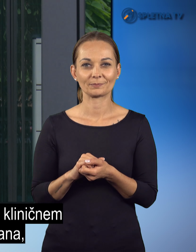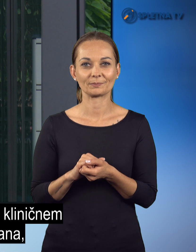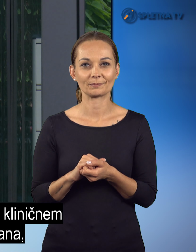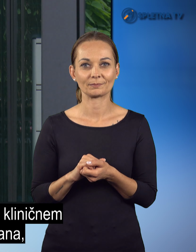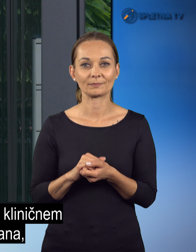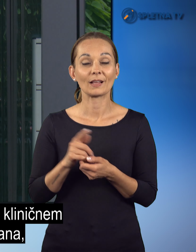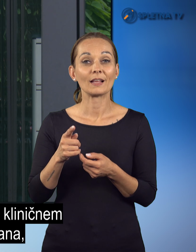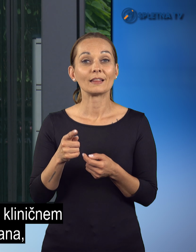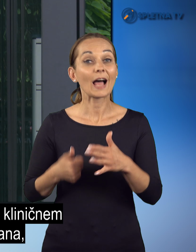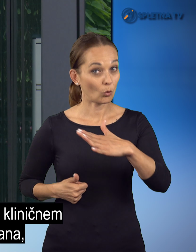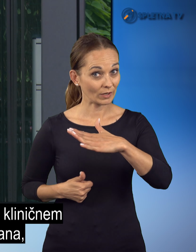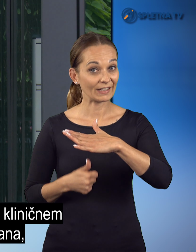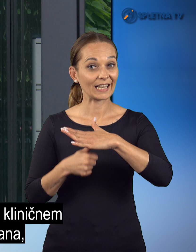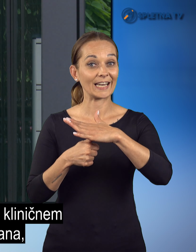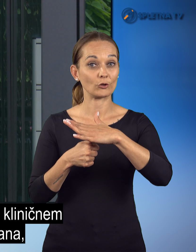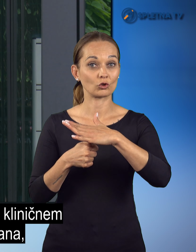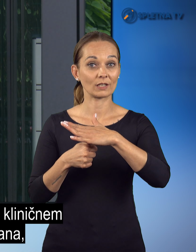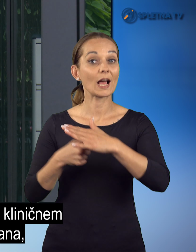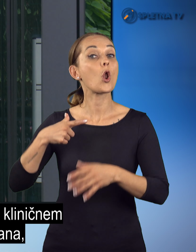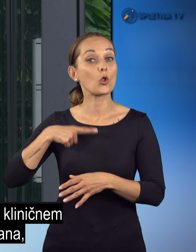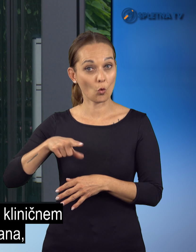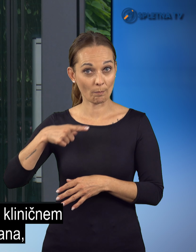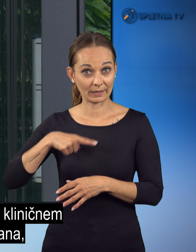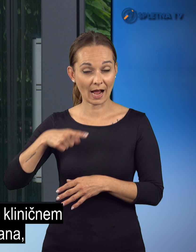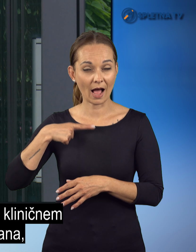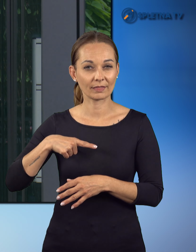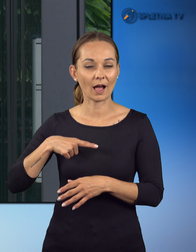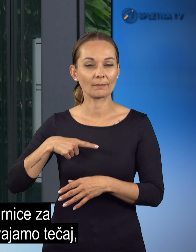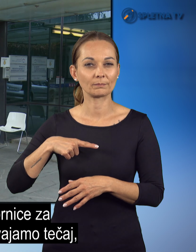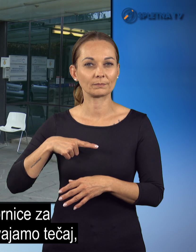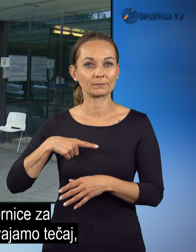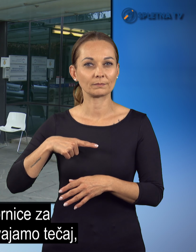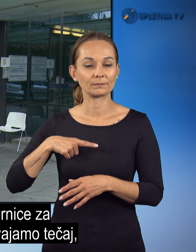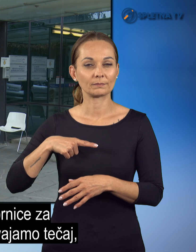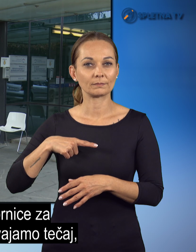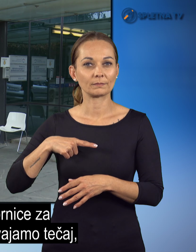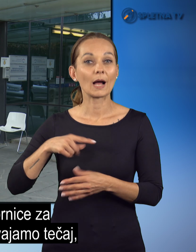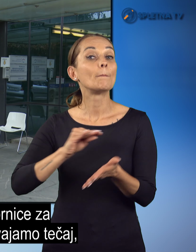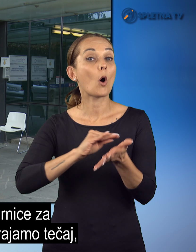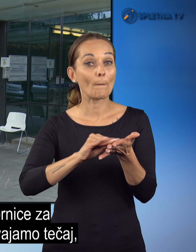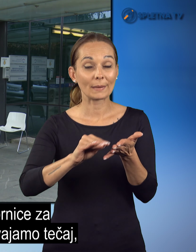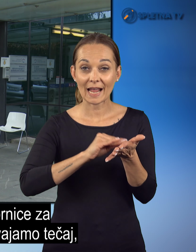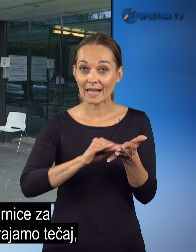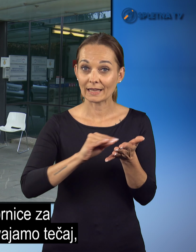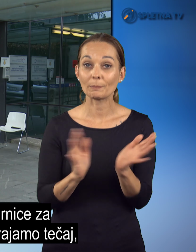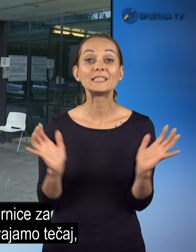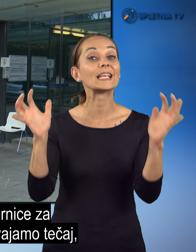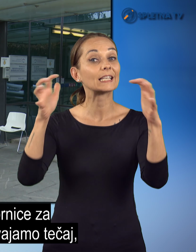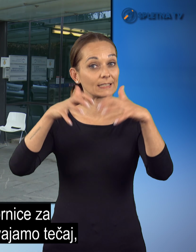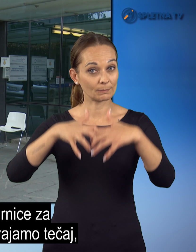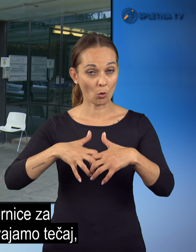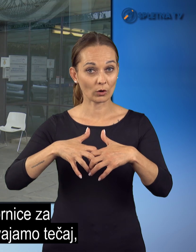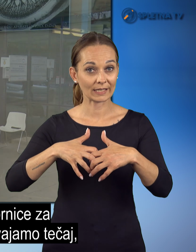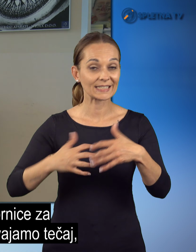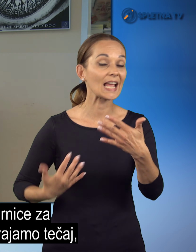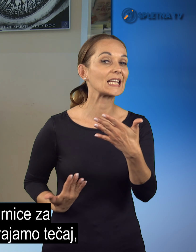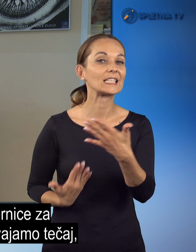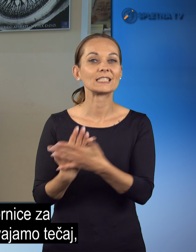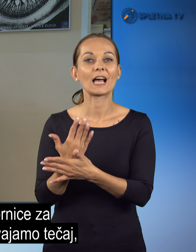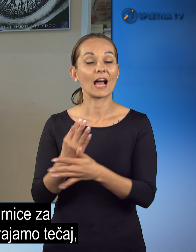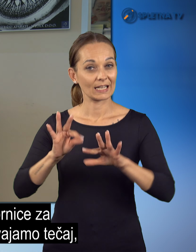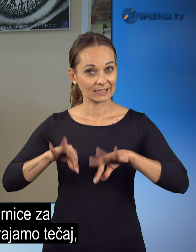Na Univerzitetnem kliničnem centru Ljubljana po predpisih Zbornice